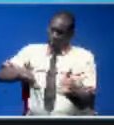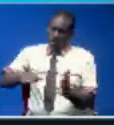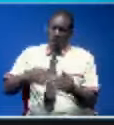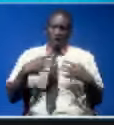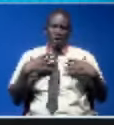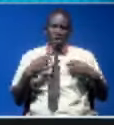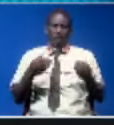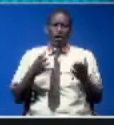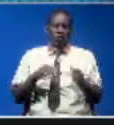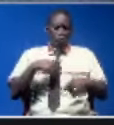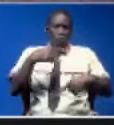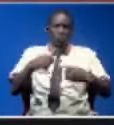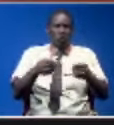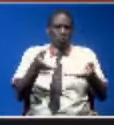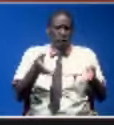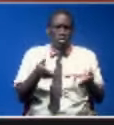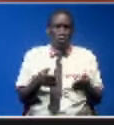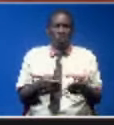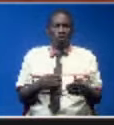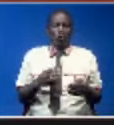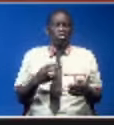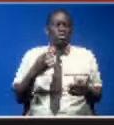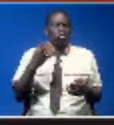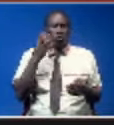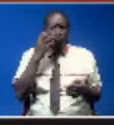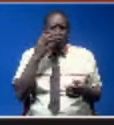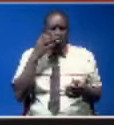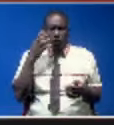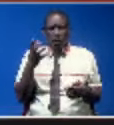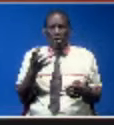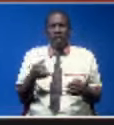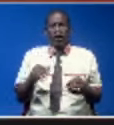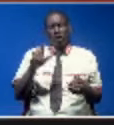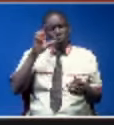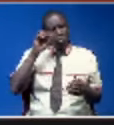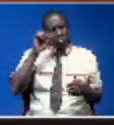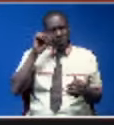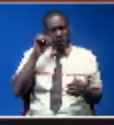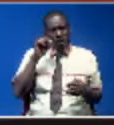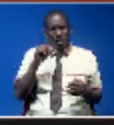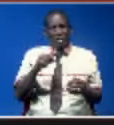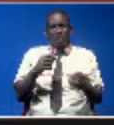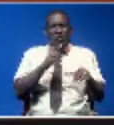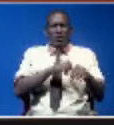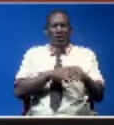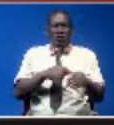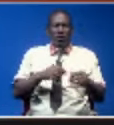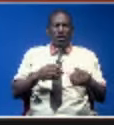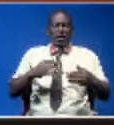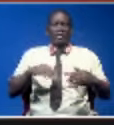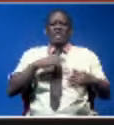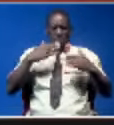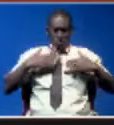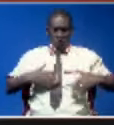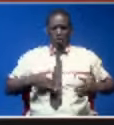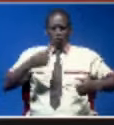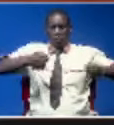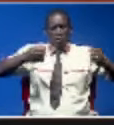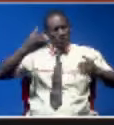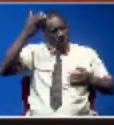Dogo tukisonga mbele ni kwamba simanzi kubwa ilitanda jijini Mombasa. Mwili wa dereva wa teksi za mtandaoni Victoria